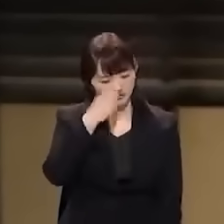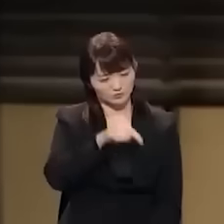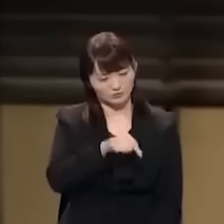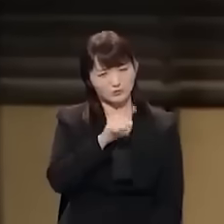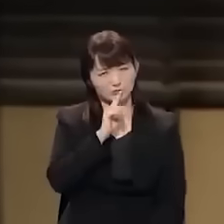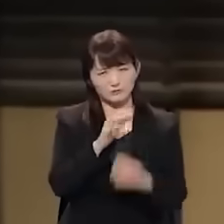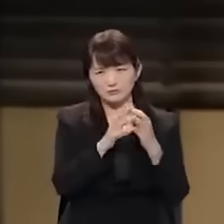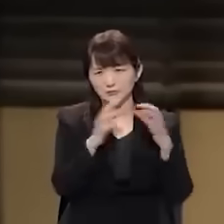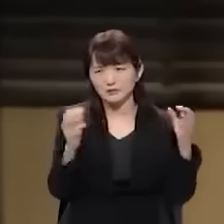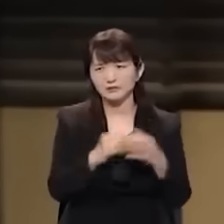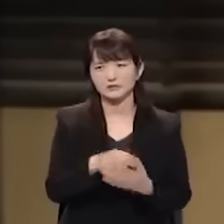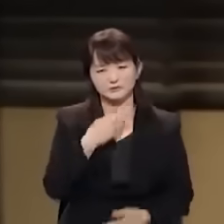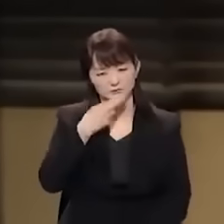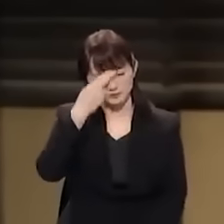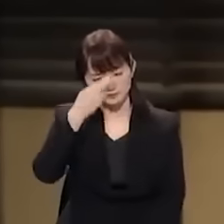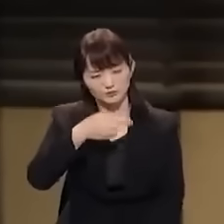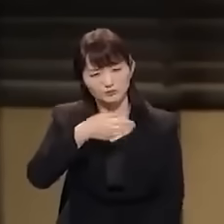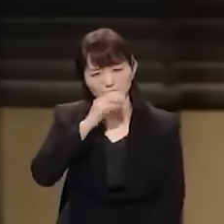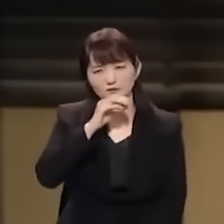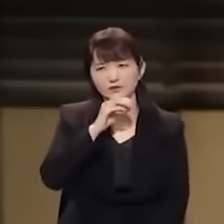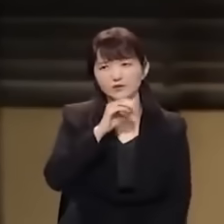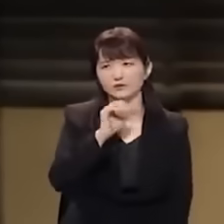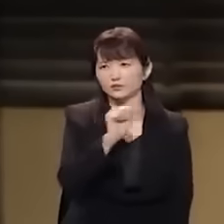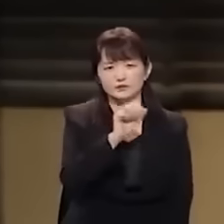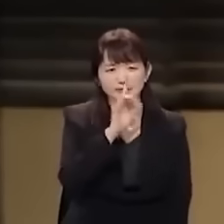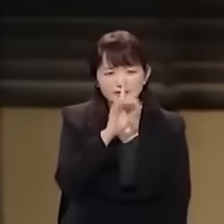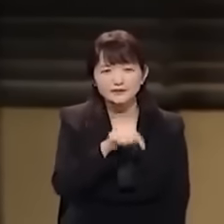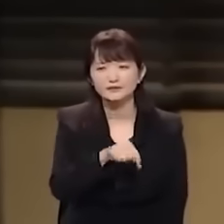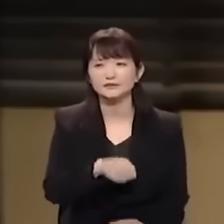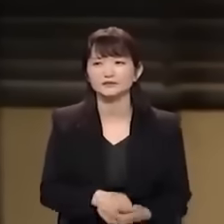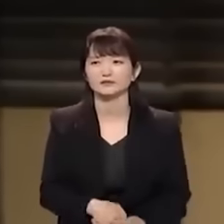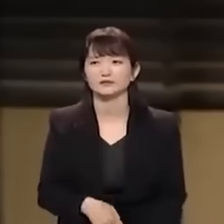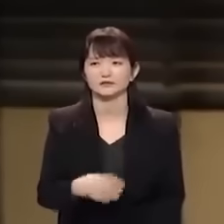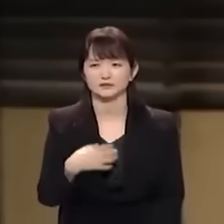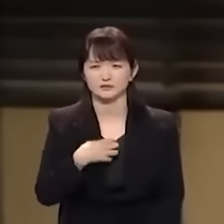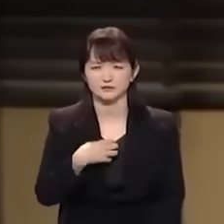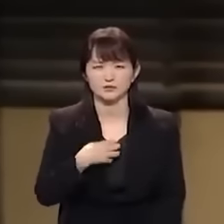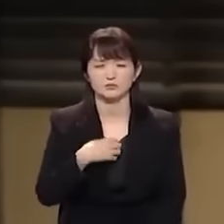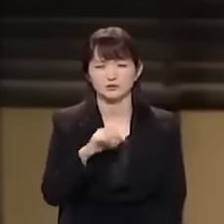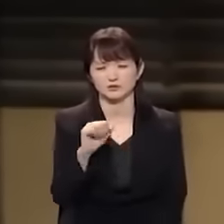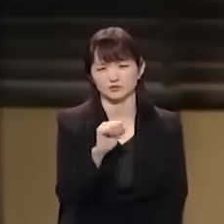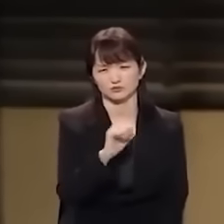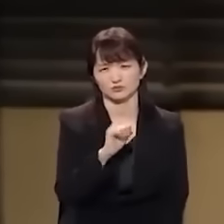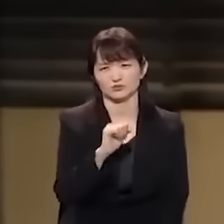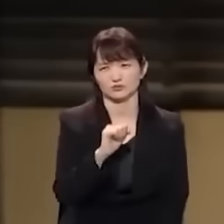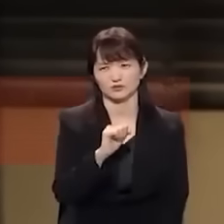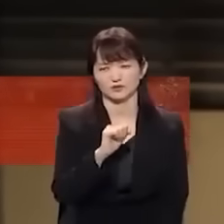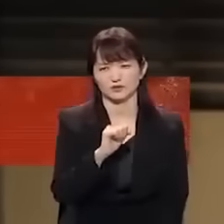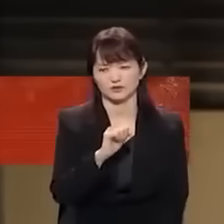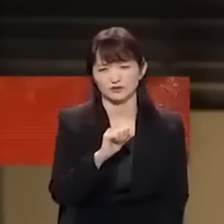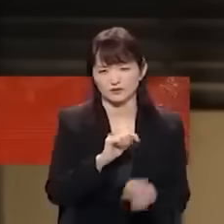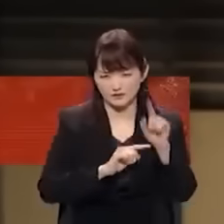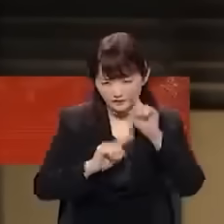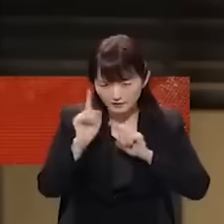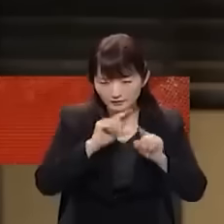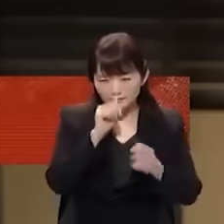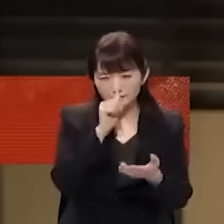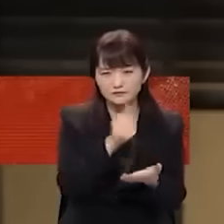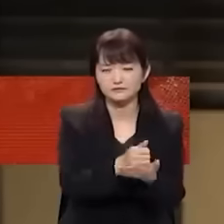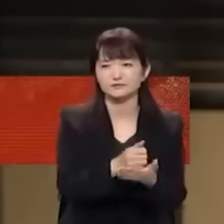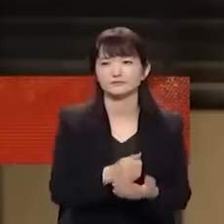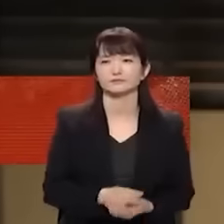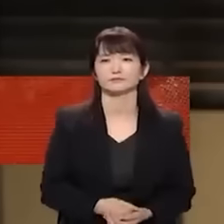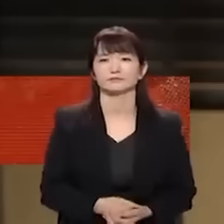됩니다 음주 운전자는 안 되지만 위험운전 치 상제가 적용이 되는데 술을 얼만큼 마셨냐 제가